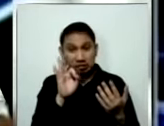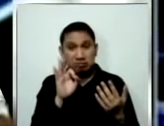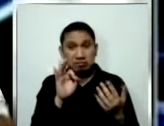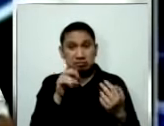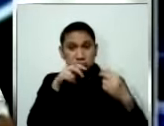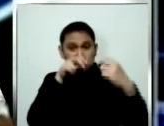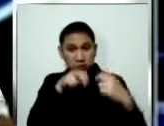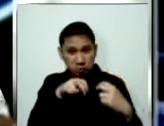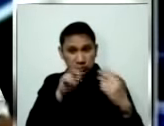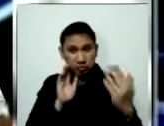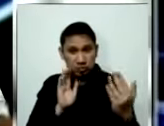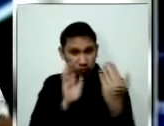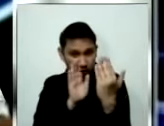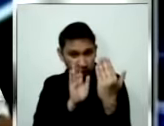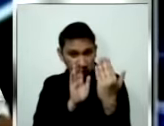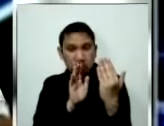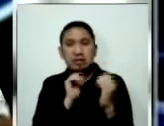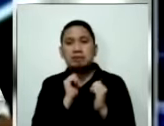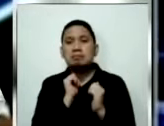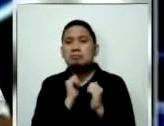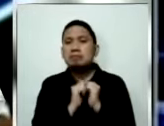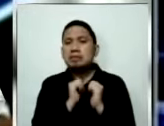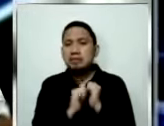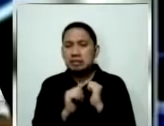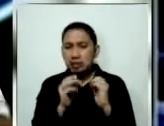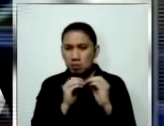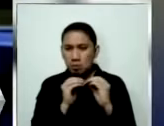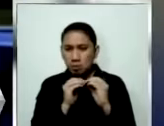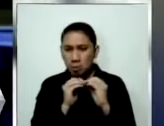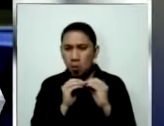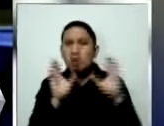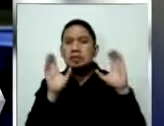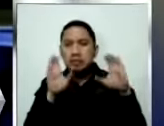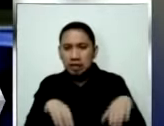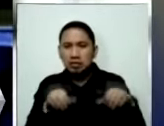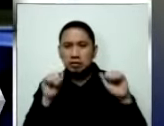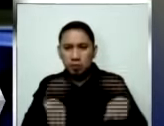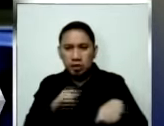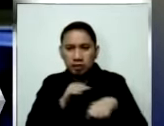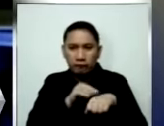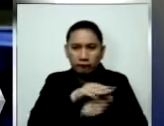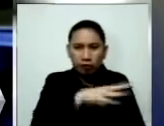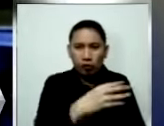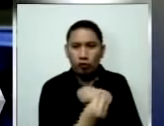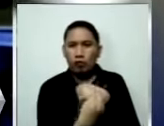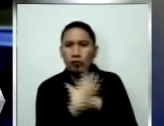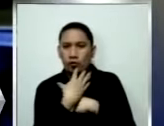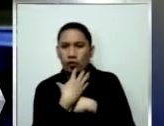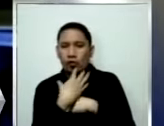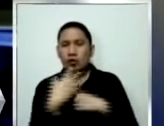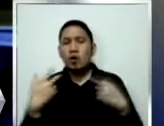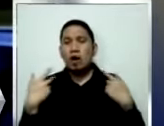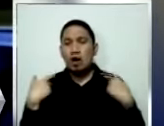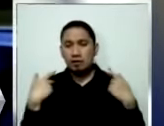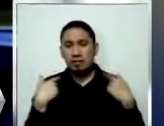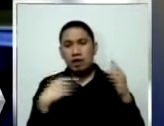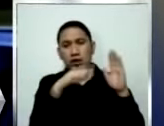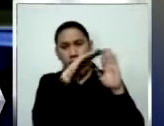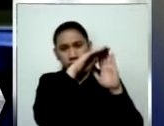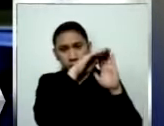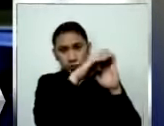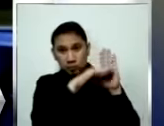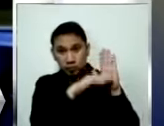talaga namang mas mataas yung tsansa na magkahawahan. May hierarchy po tayo ng public transport at nasa baba po ang mga